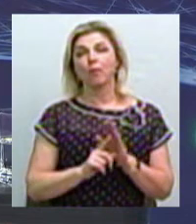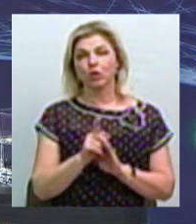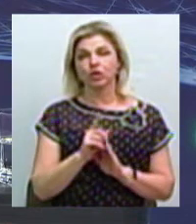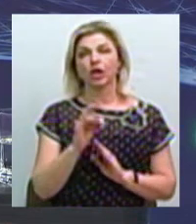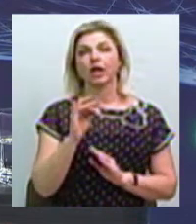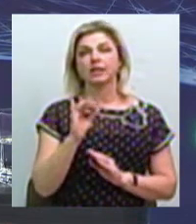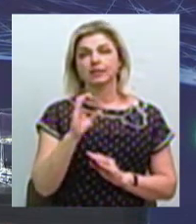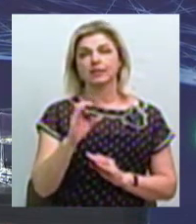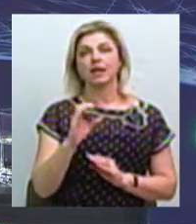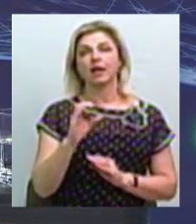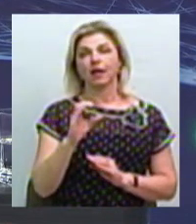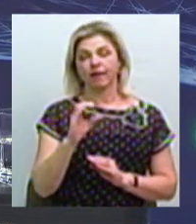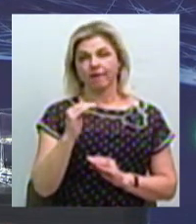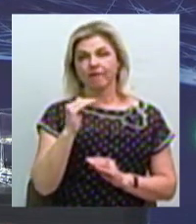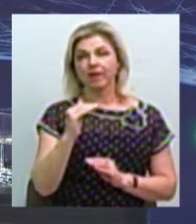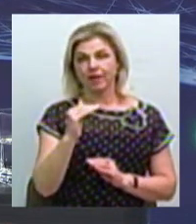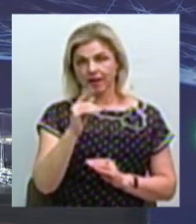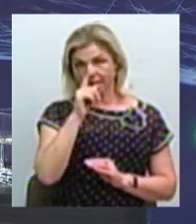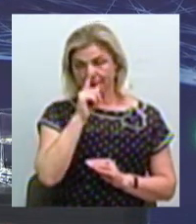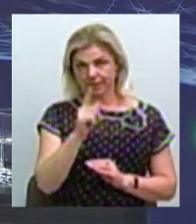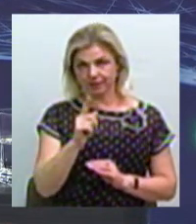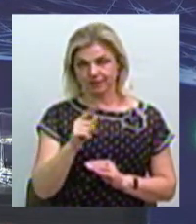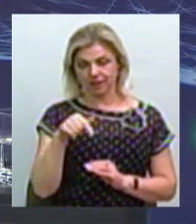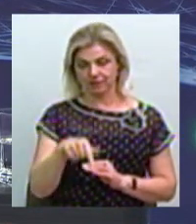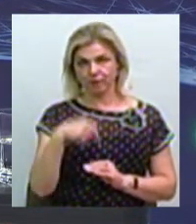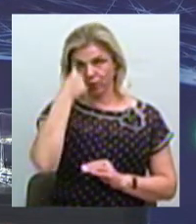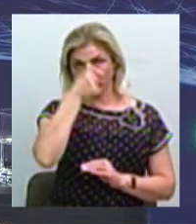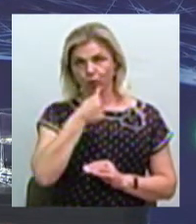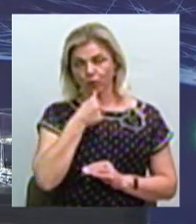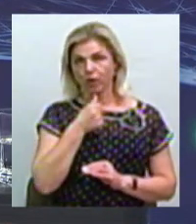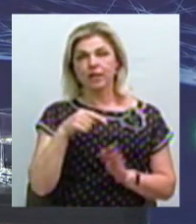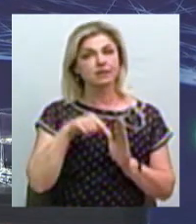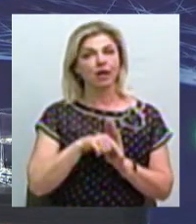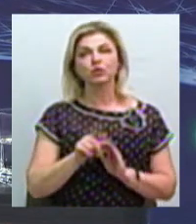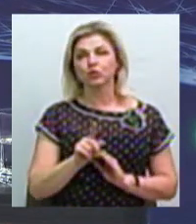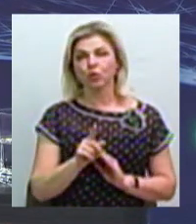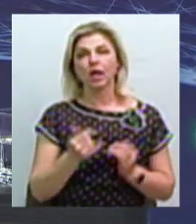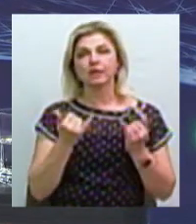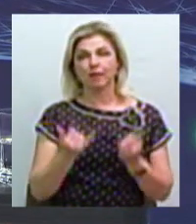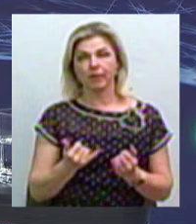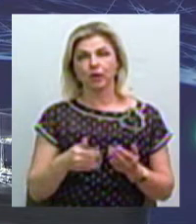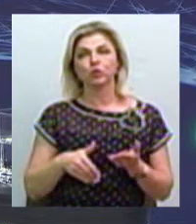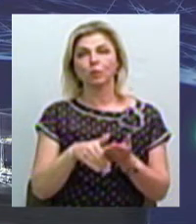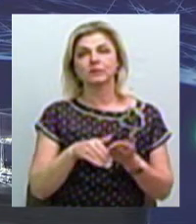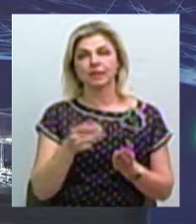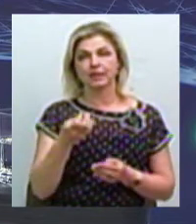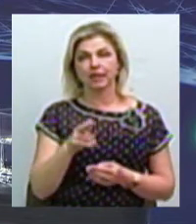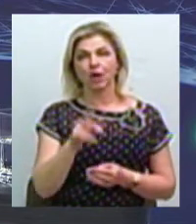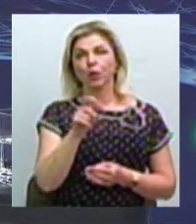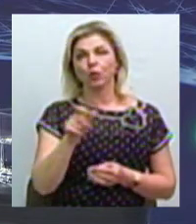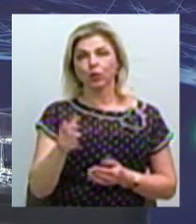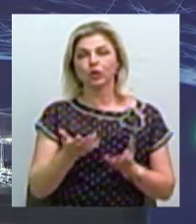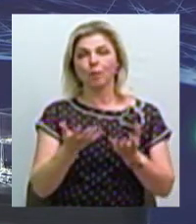лютого місяця поточного року. Що це означає? Це означає, що відтепер субсидію громадяни будуть